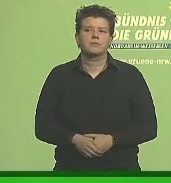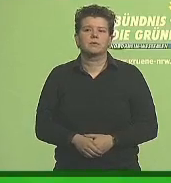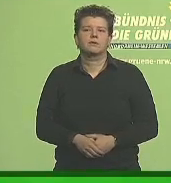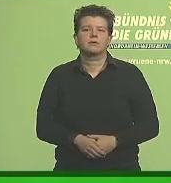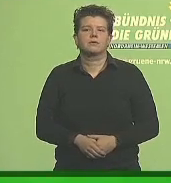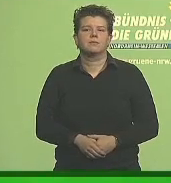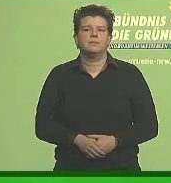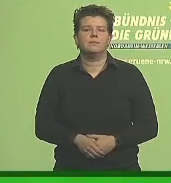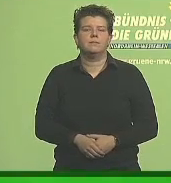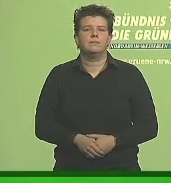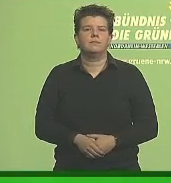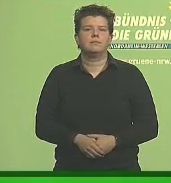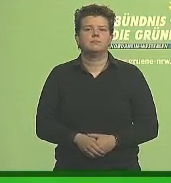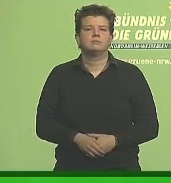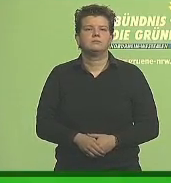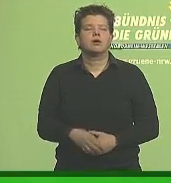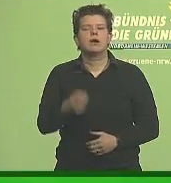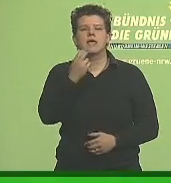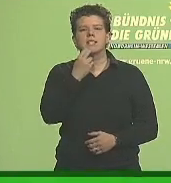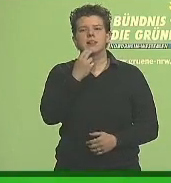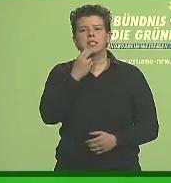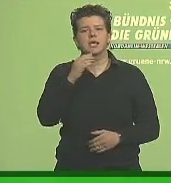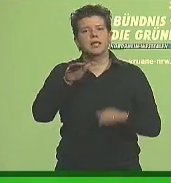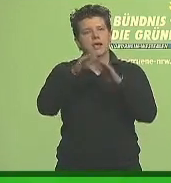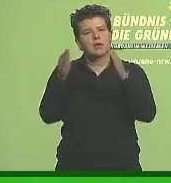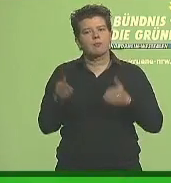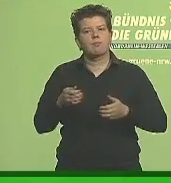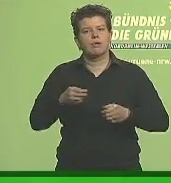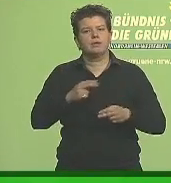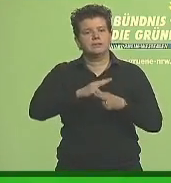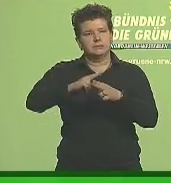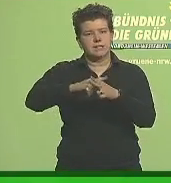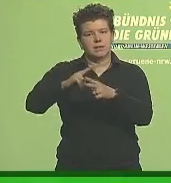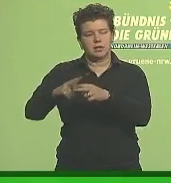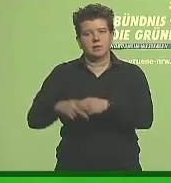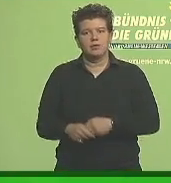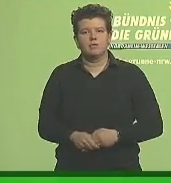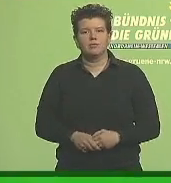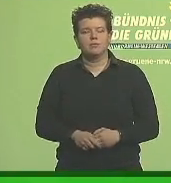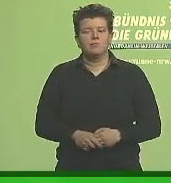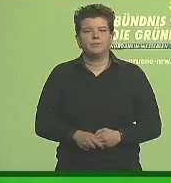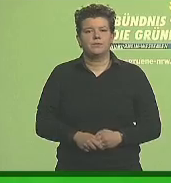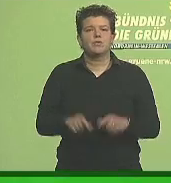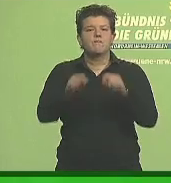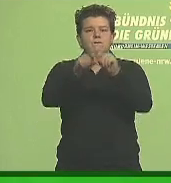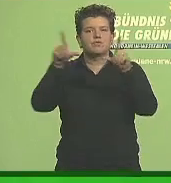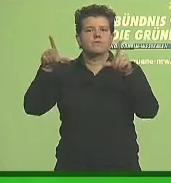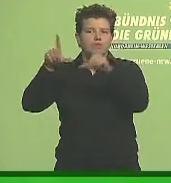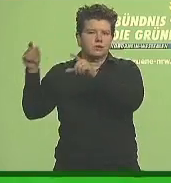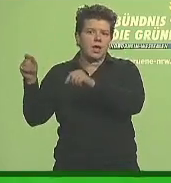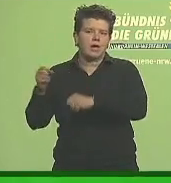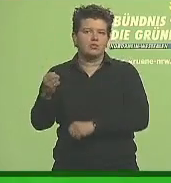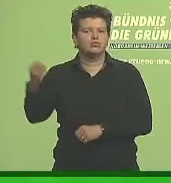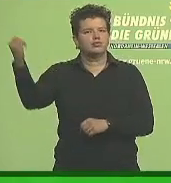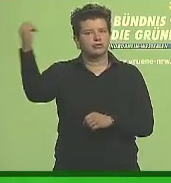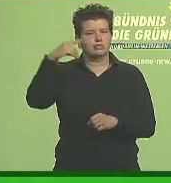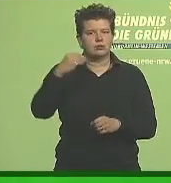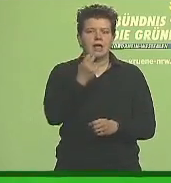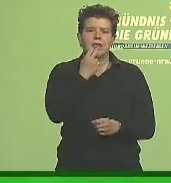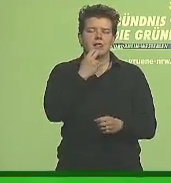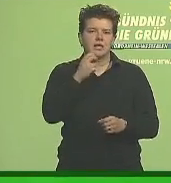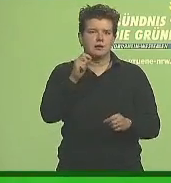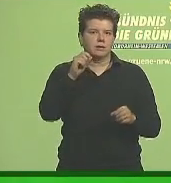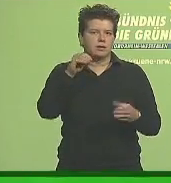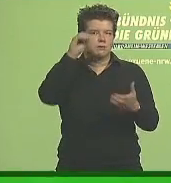Gebäudesanierung, verbunden mit der Installation von Photovoltaik und Solarthermie. Dazu meine